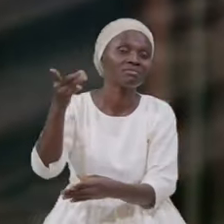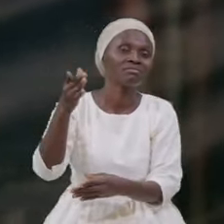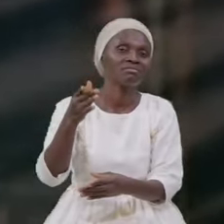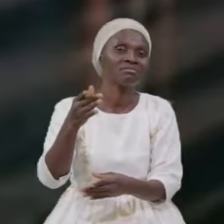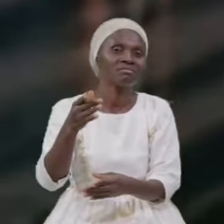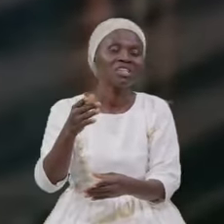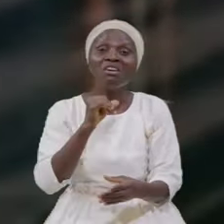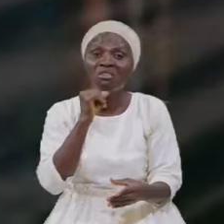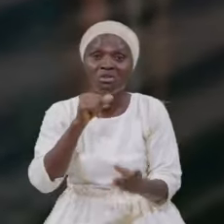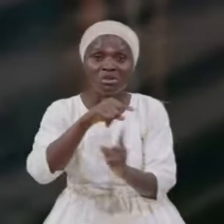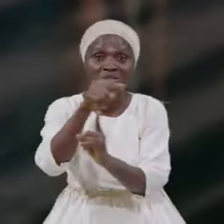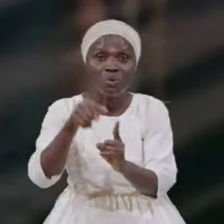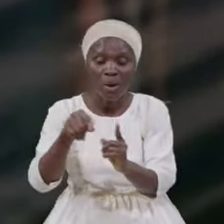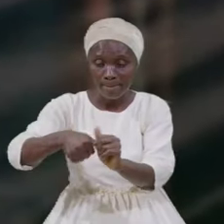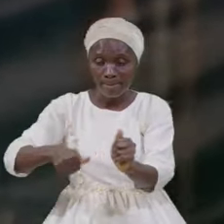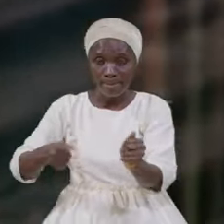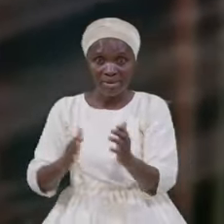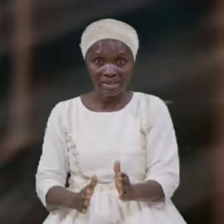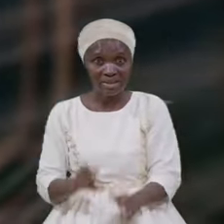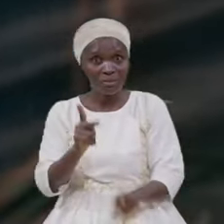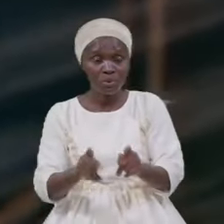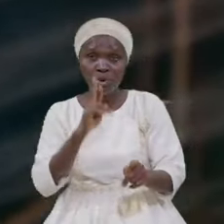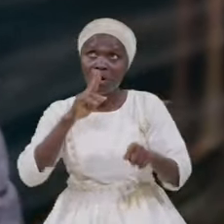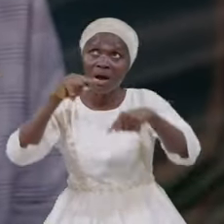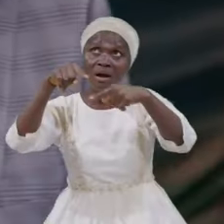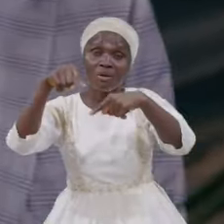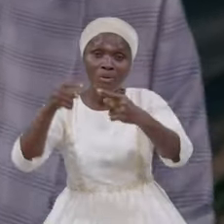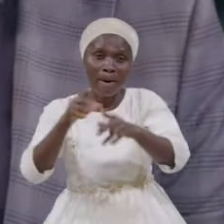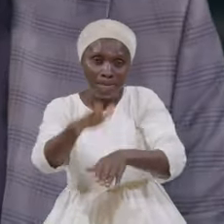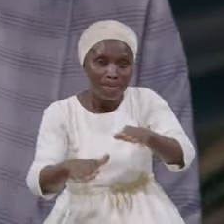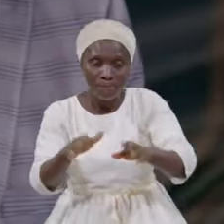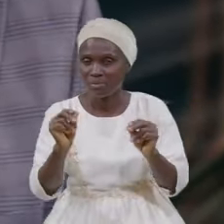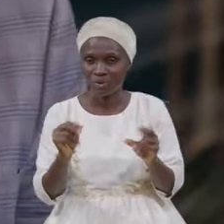entrer. Mais quand les saints marcheront pour le ciel. Dieu merci.